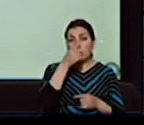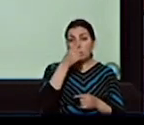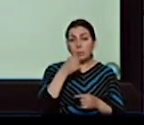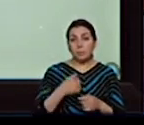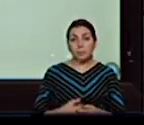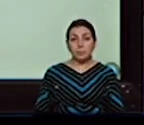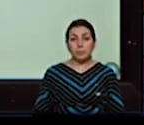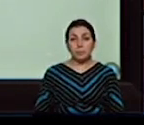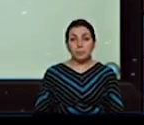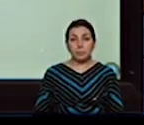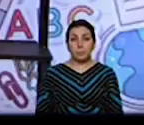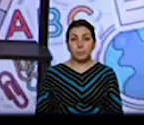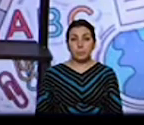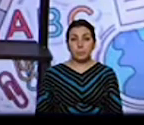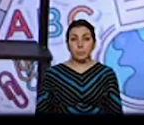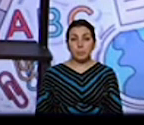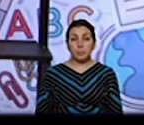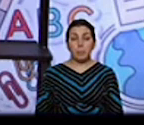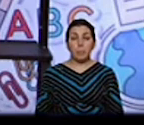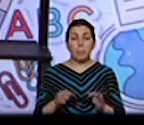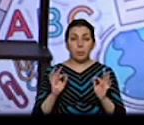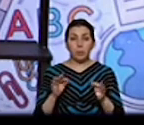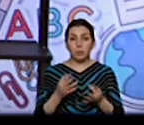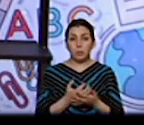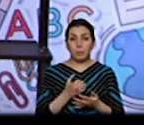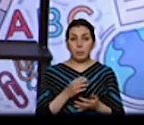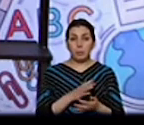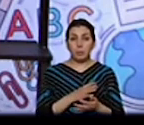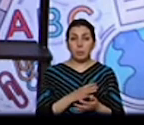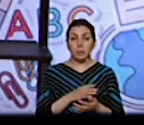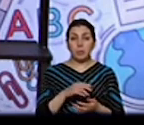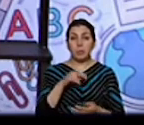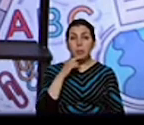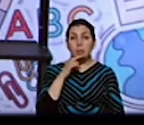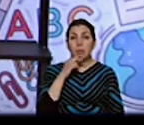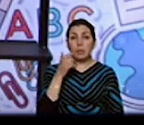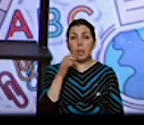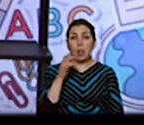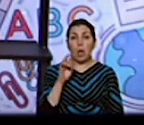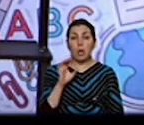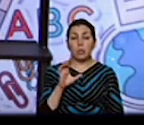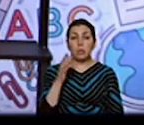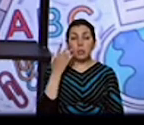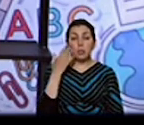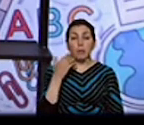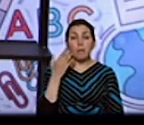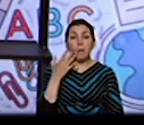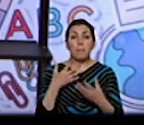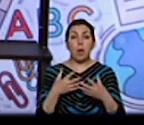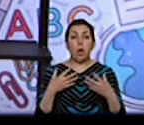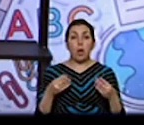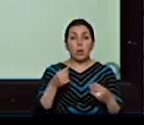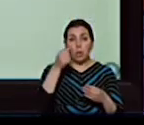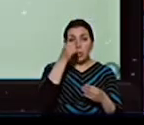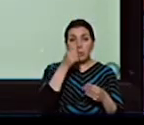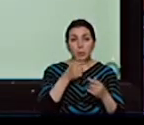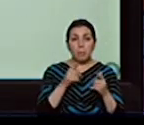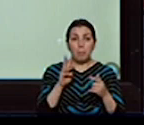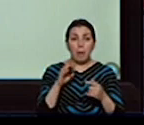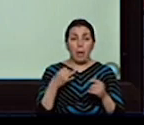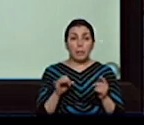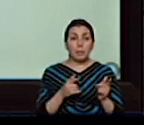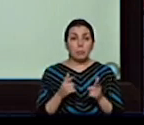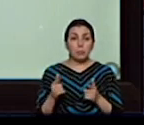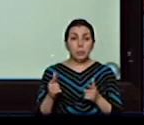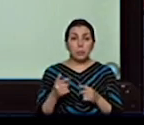Qaysi faslda? To'g'ri topdingiz. Gilos bilan o'rik asosan bahor faslida pishadi. May